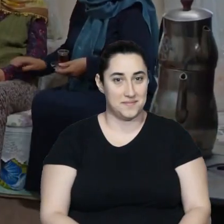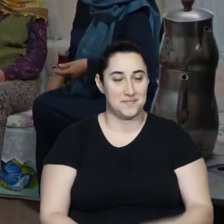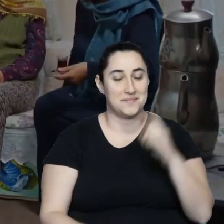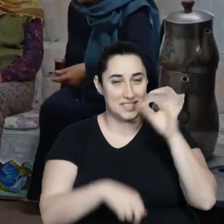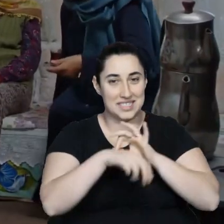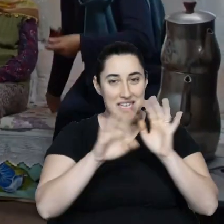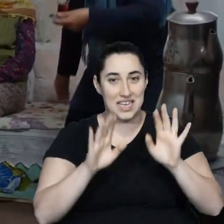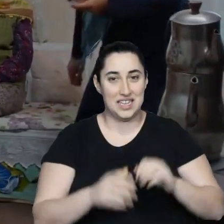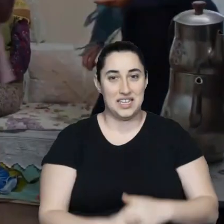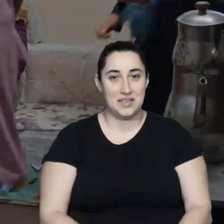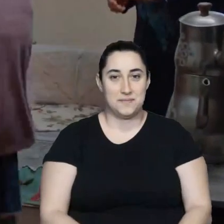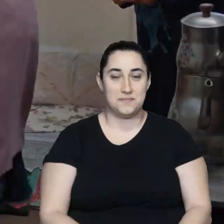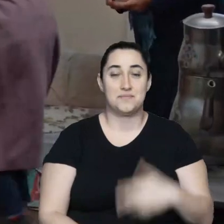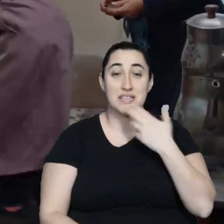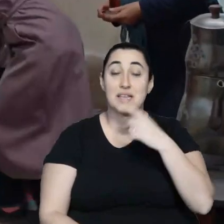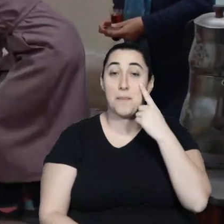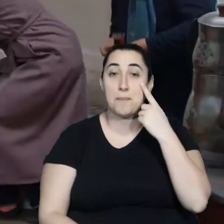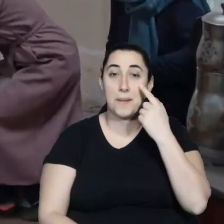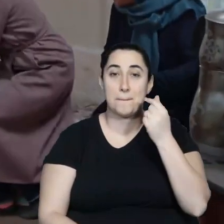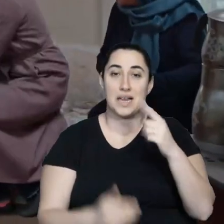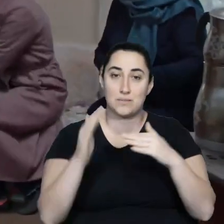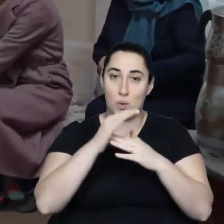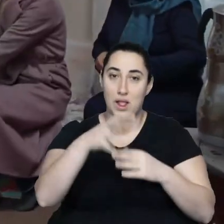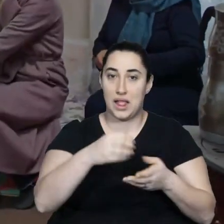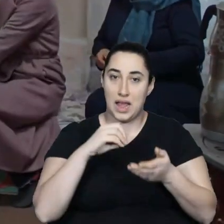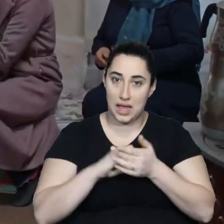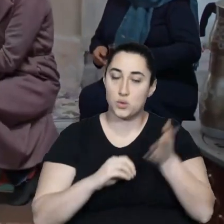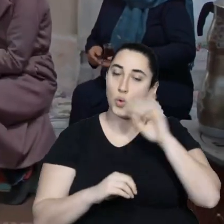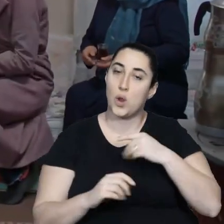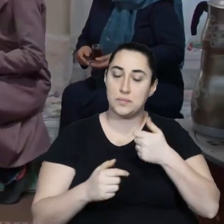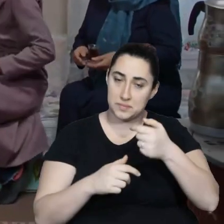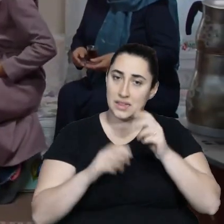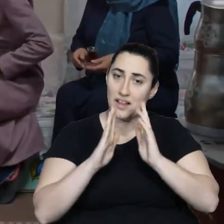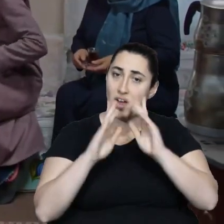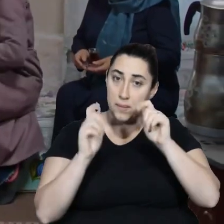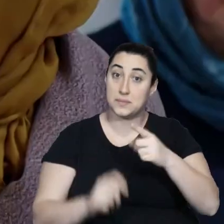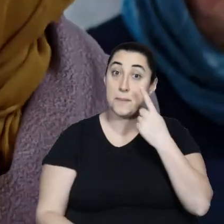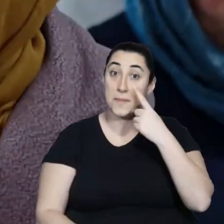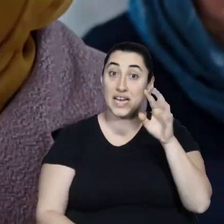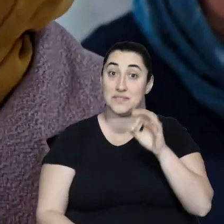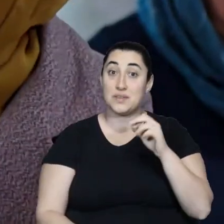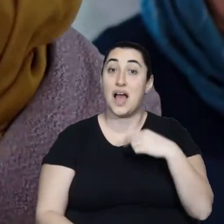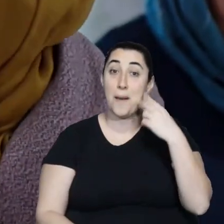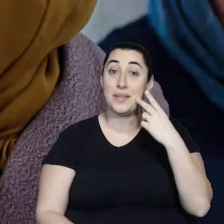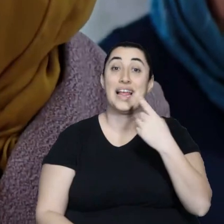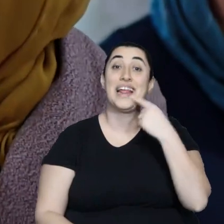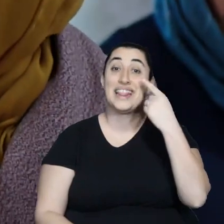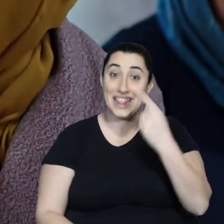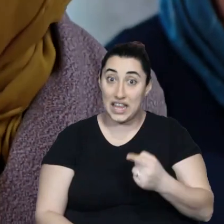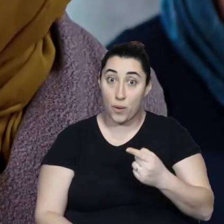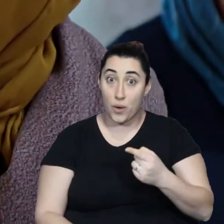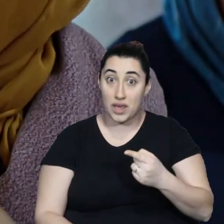Bir saniye. Teyzem bak, buna biraz ara ver. Tesbihi. Devam edersin. Bak şimdi, ablam diyor ki...